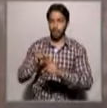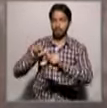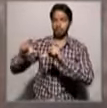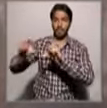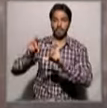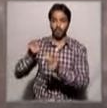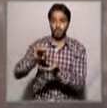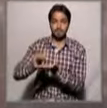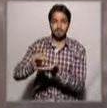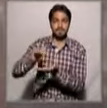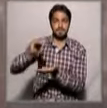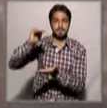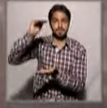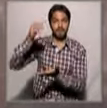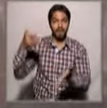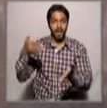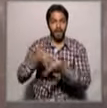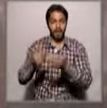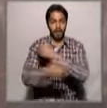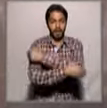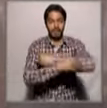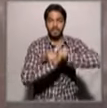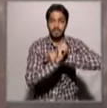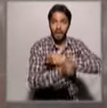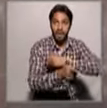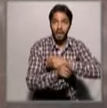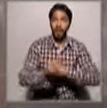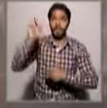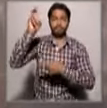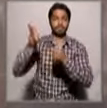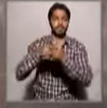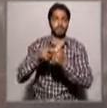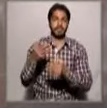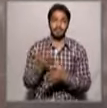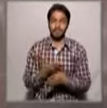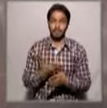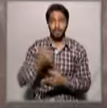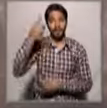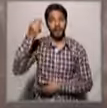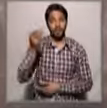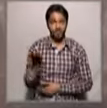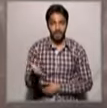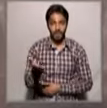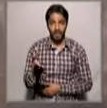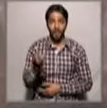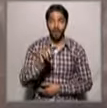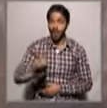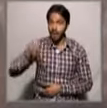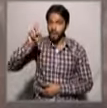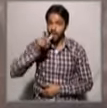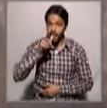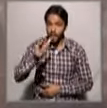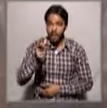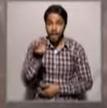اليتيم لا تأكلوا الصدقة، فحركة المال هي الأصل المقصود في الشريعة الإسلامية كمقصد عام، لأن الله جعل هذا